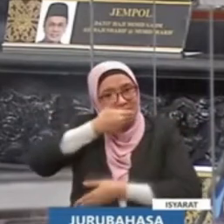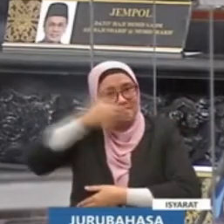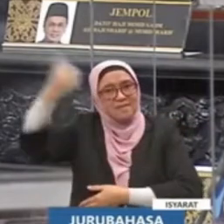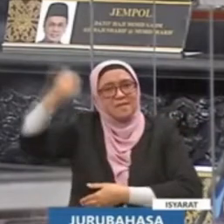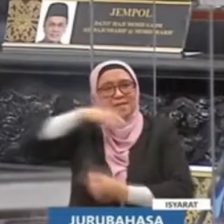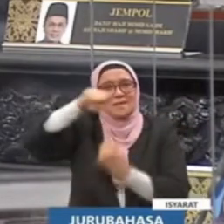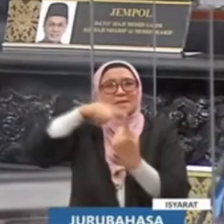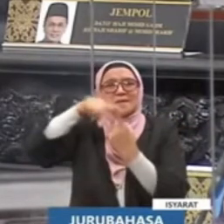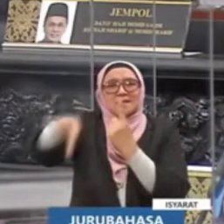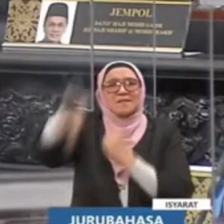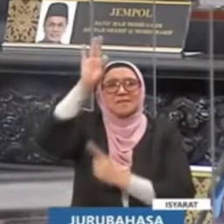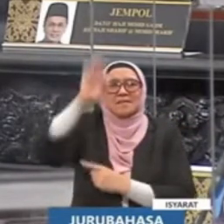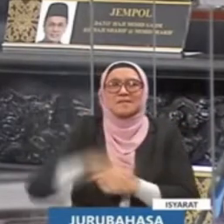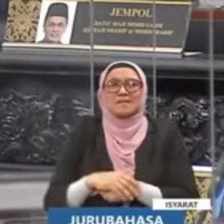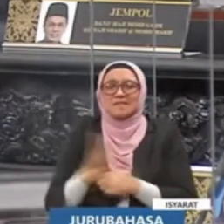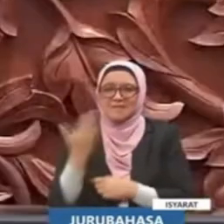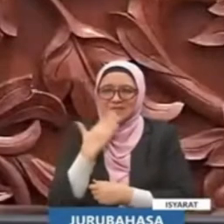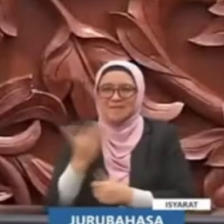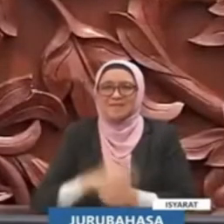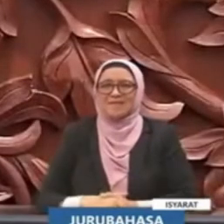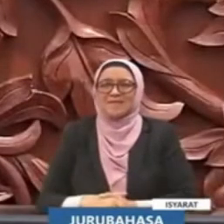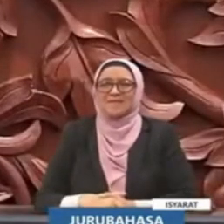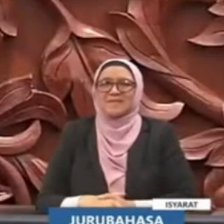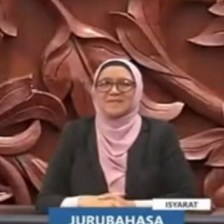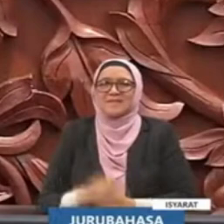mereka dipilih nanti Makasih resep